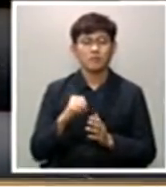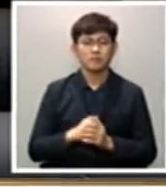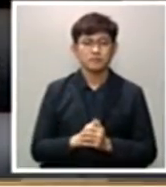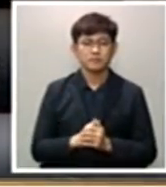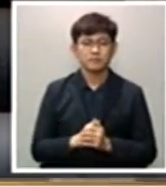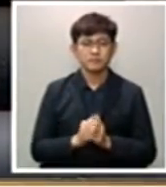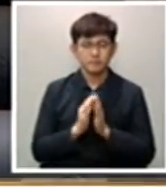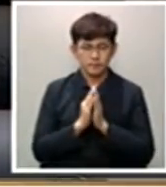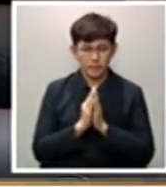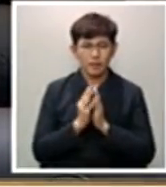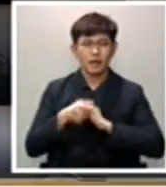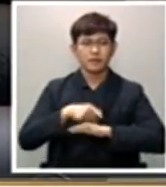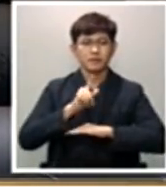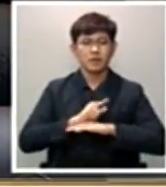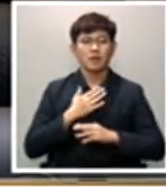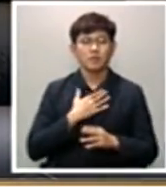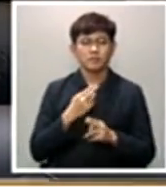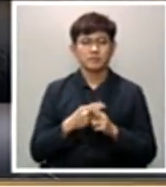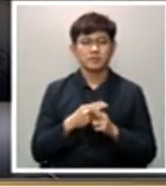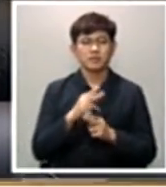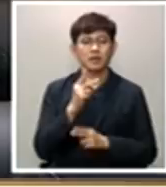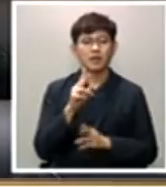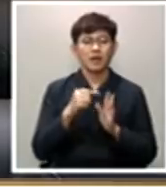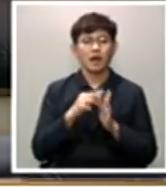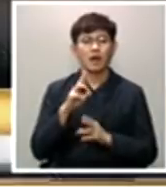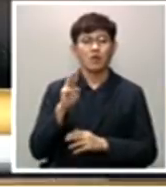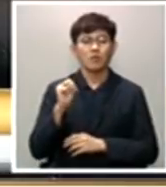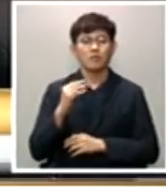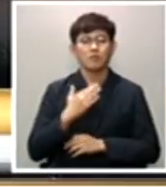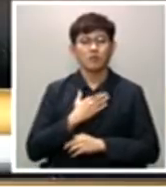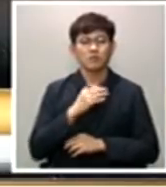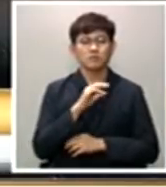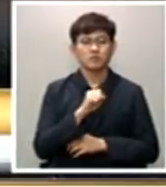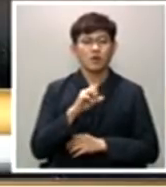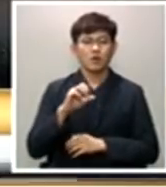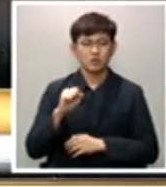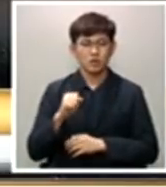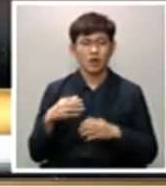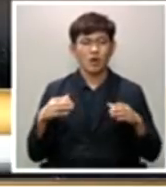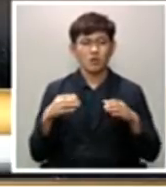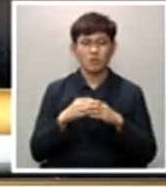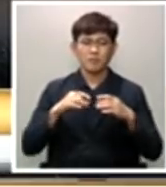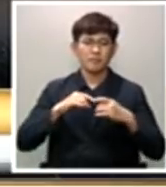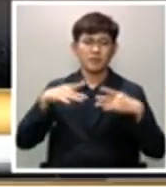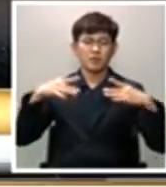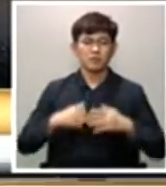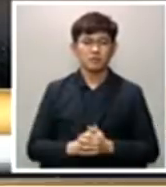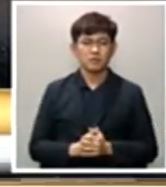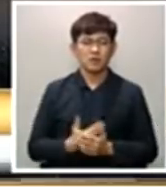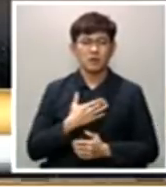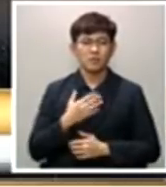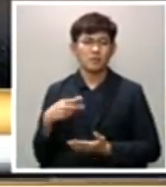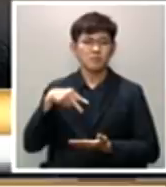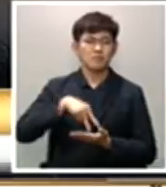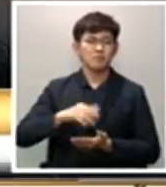คารพผมนายคารมพลพันกลางสมาชิกสภาผู้แทนราษฎรพรรคฝ่ายค้านผมประท้วงท่านประธ